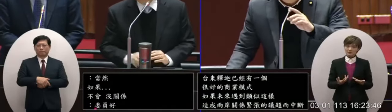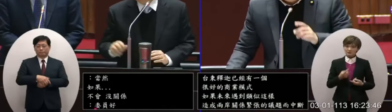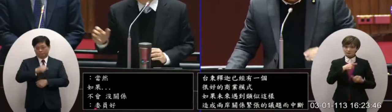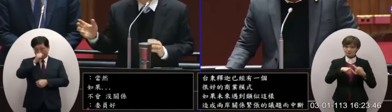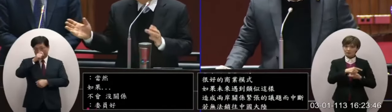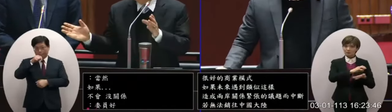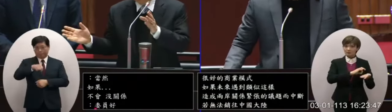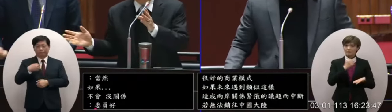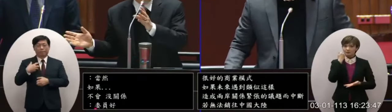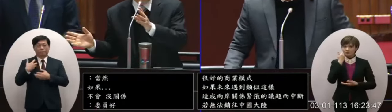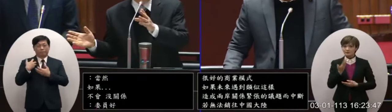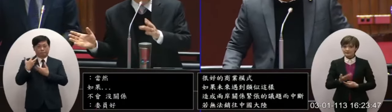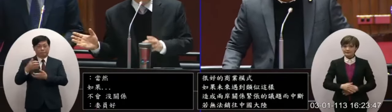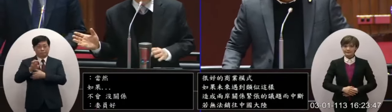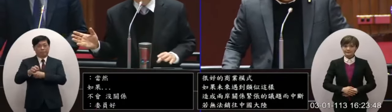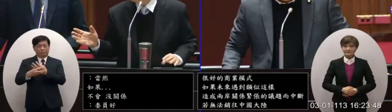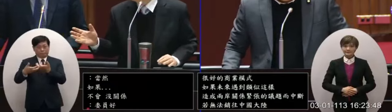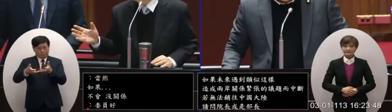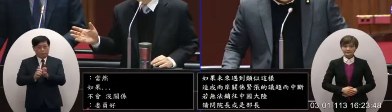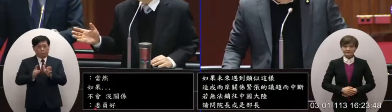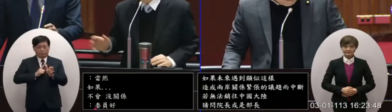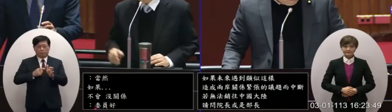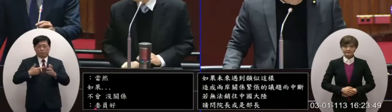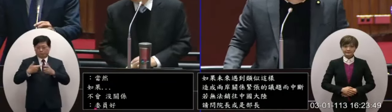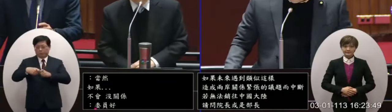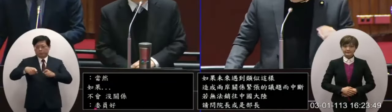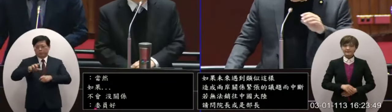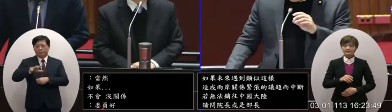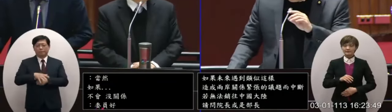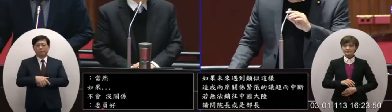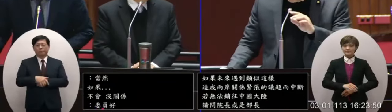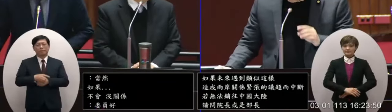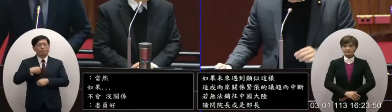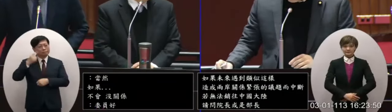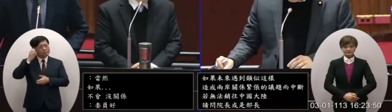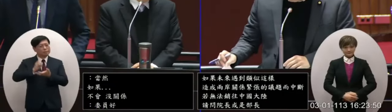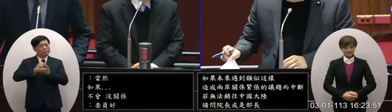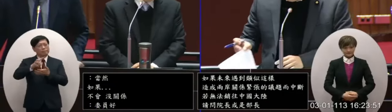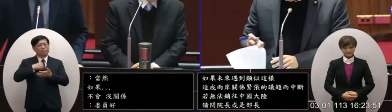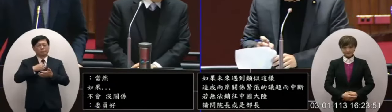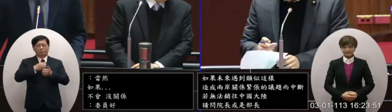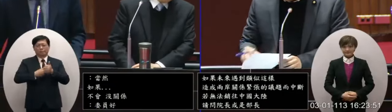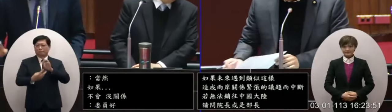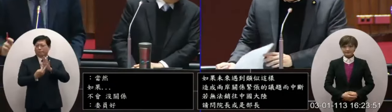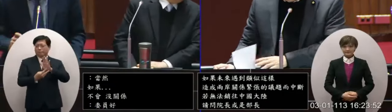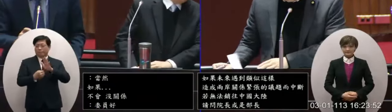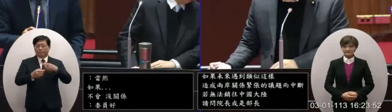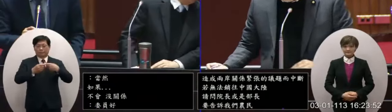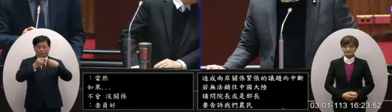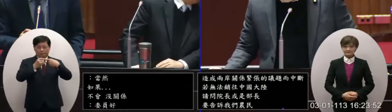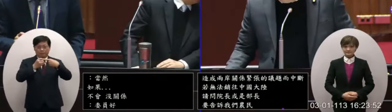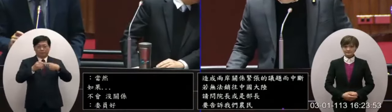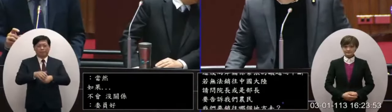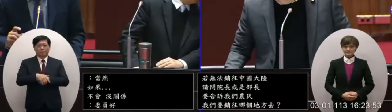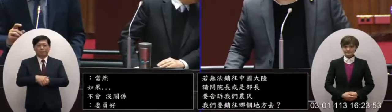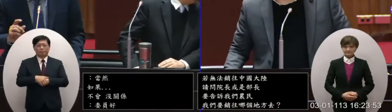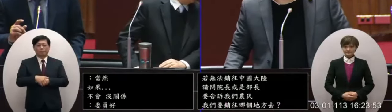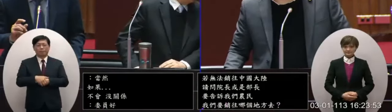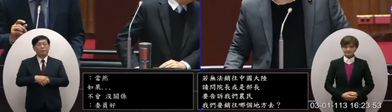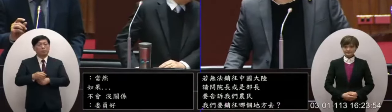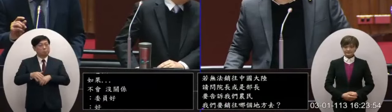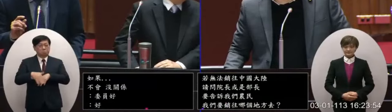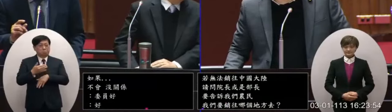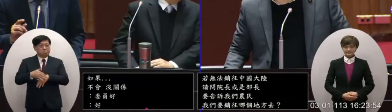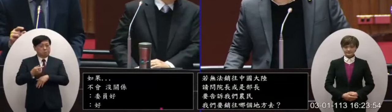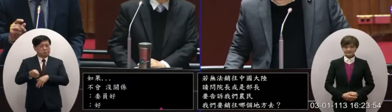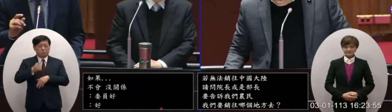这个部分我想我们农业部有一个对策了哈。来， 我想跟委员说明哈，就是我第一个部分就是我们绝对不